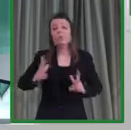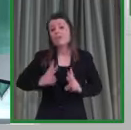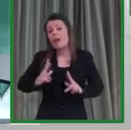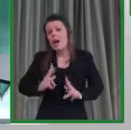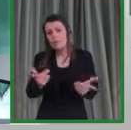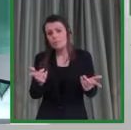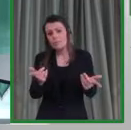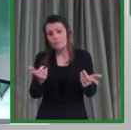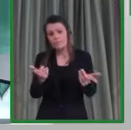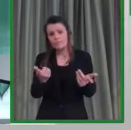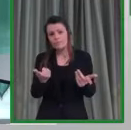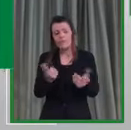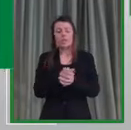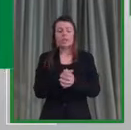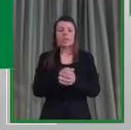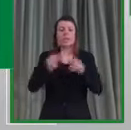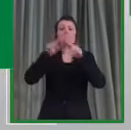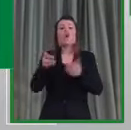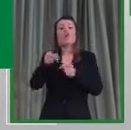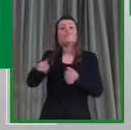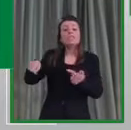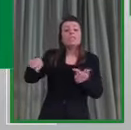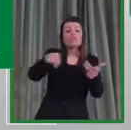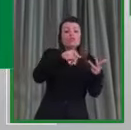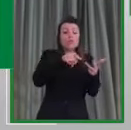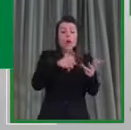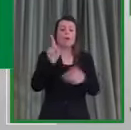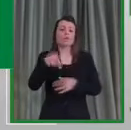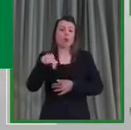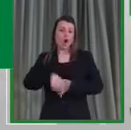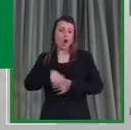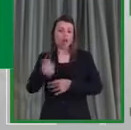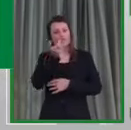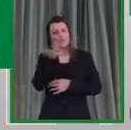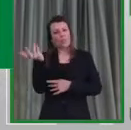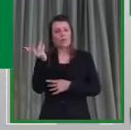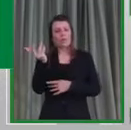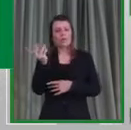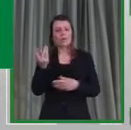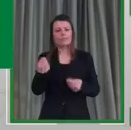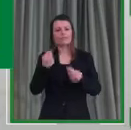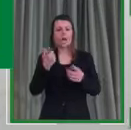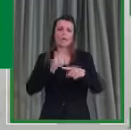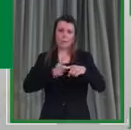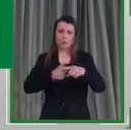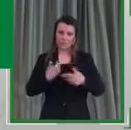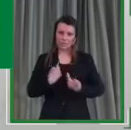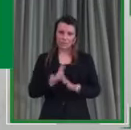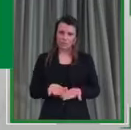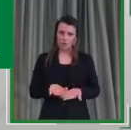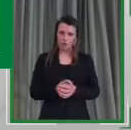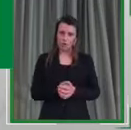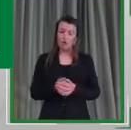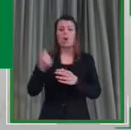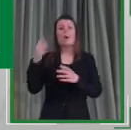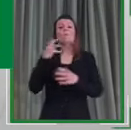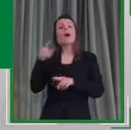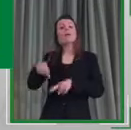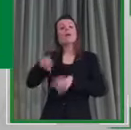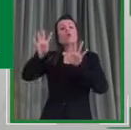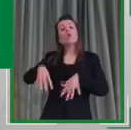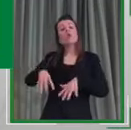fatto i dati della provincia anche questi sono dati oggi tutti positivi i dati di bergamo